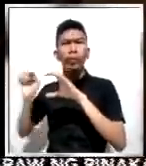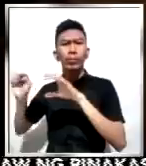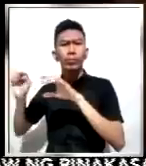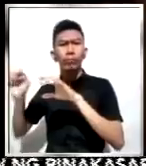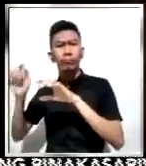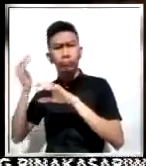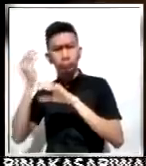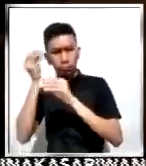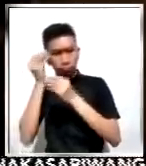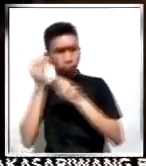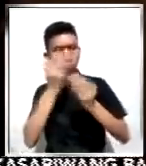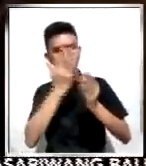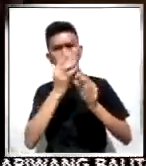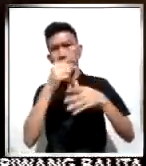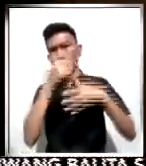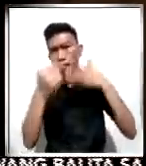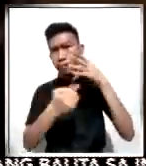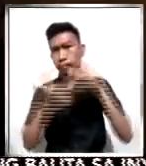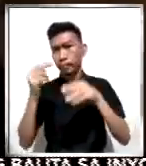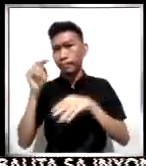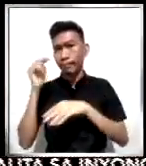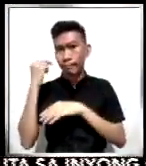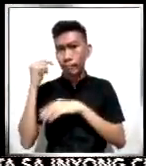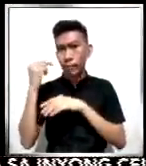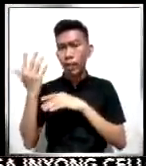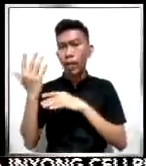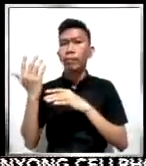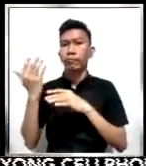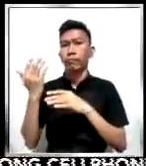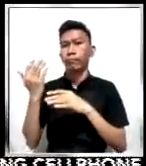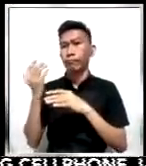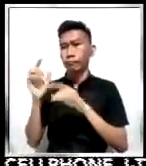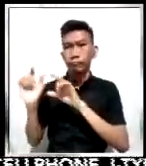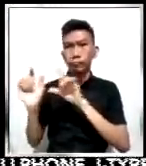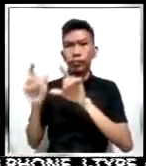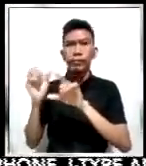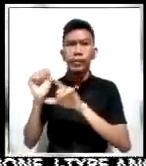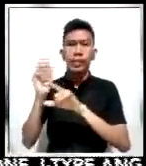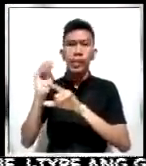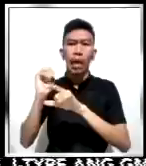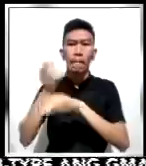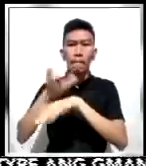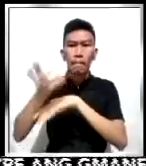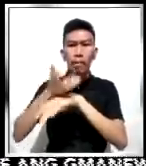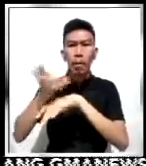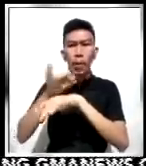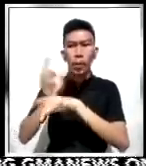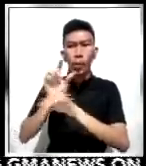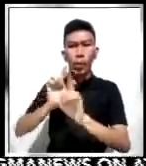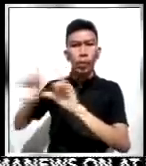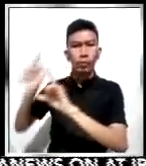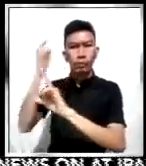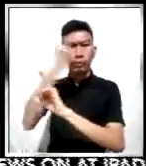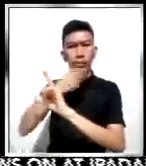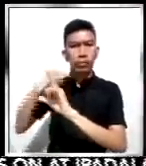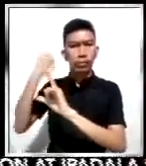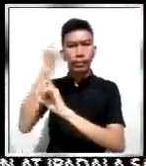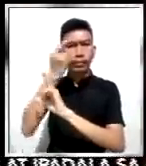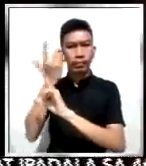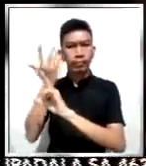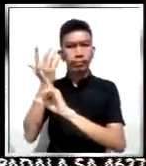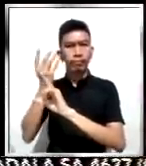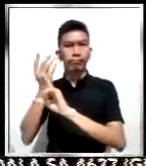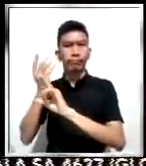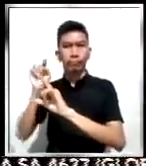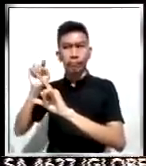as scammer, ganyan, scammer alert. If makikita niyo, paki-ano na lang sa police station. Sabi